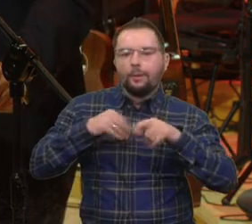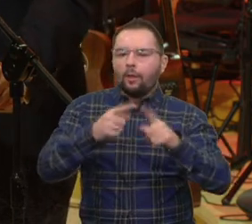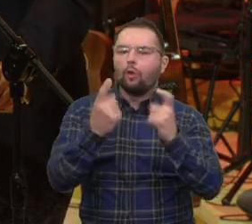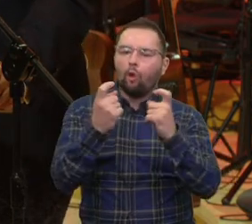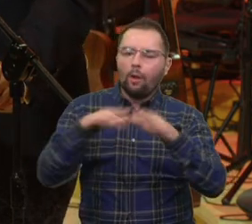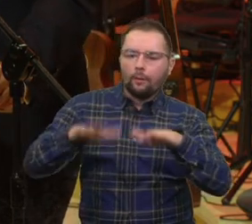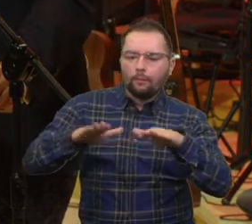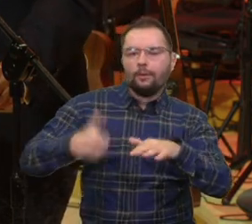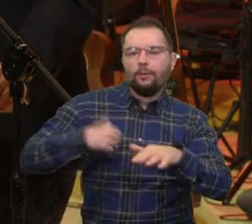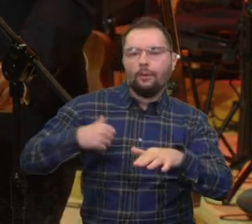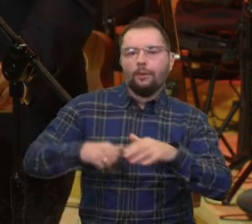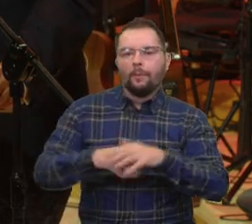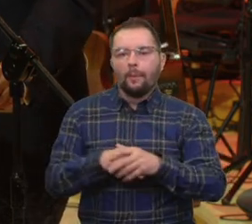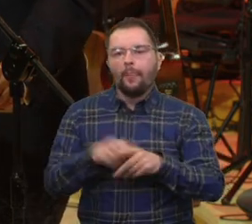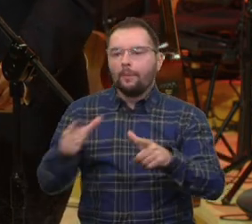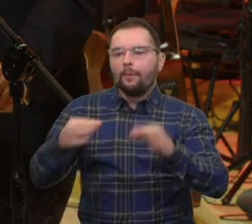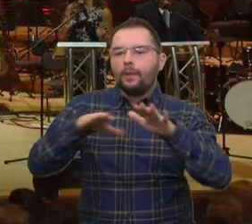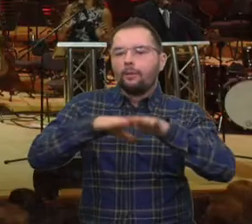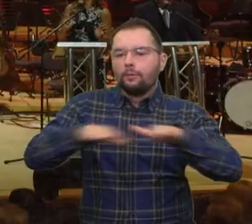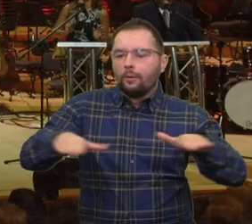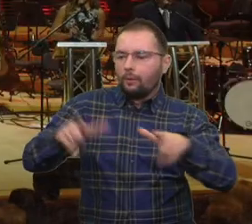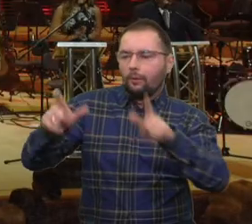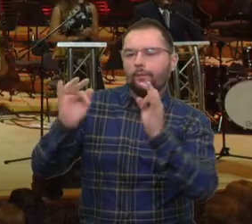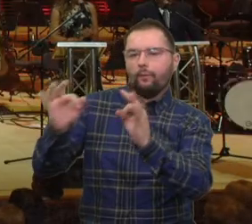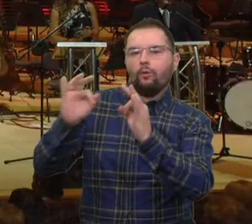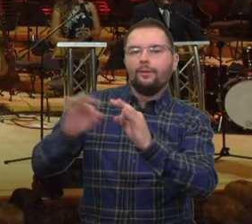Prosimy, zapraszamy, tak, tak. Scena jest Pana.